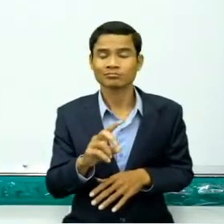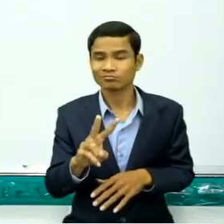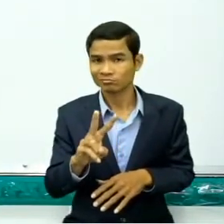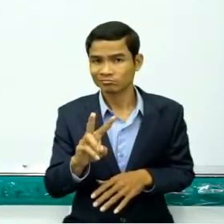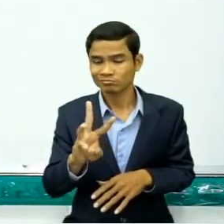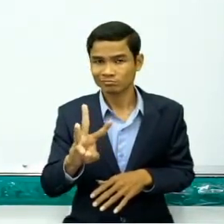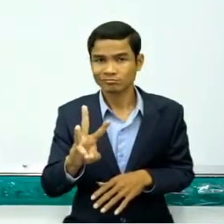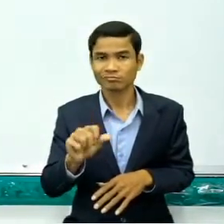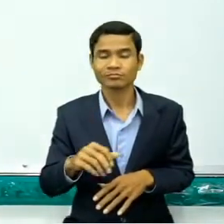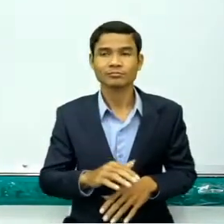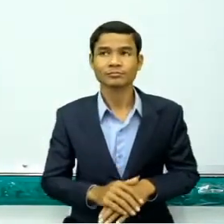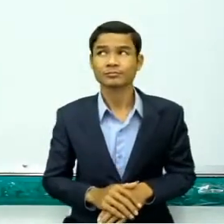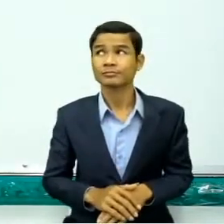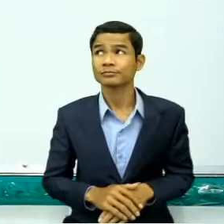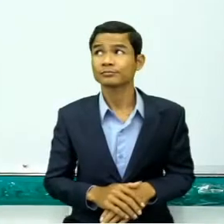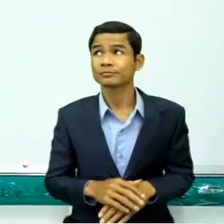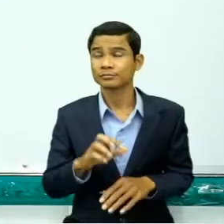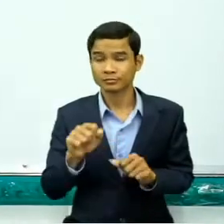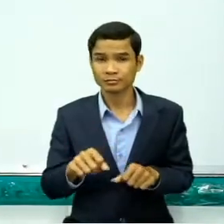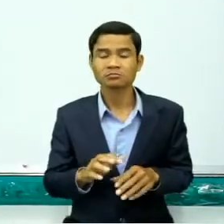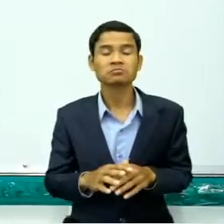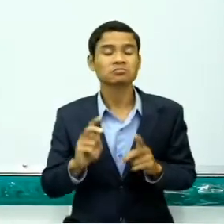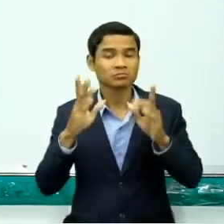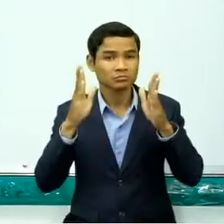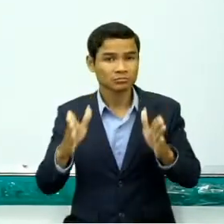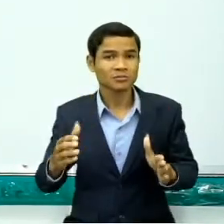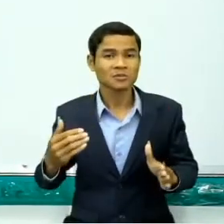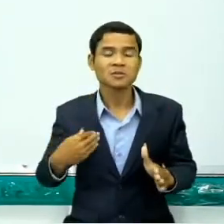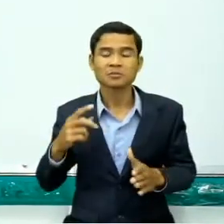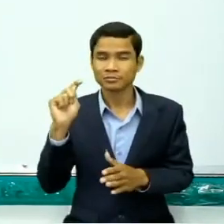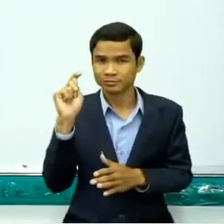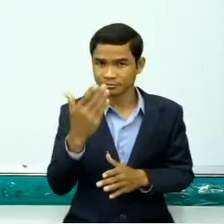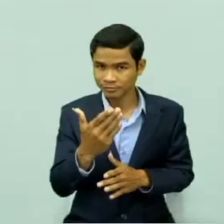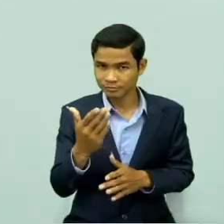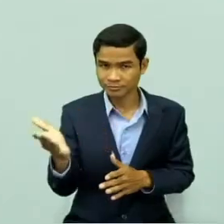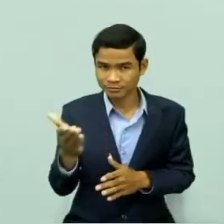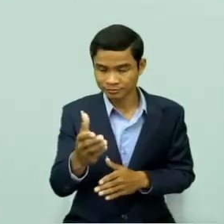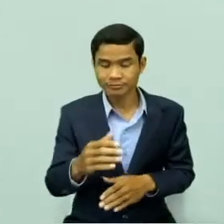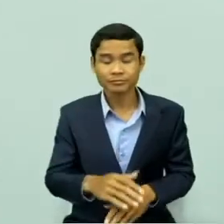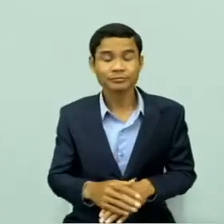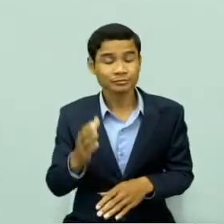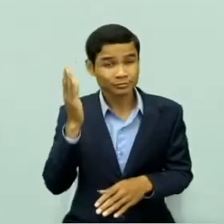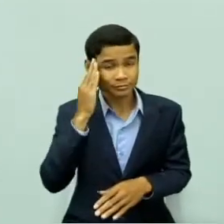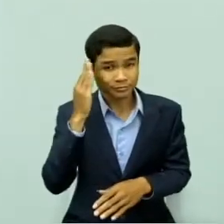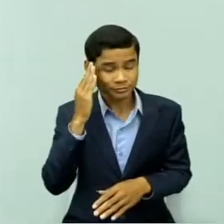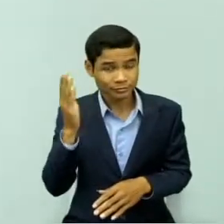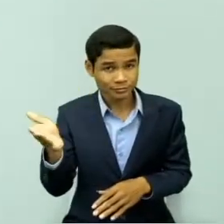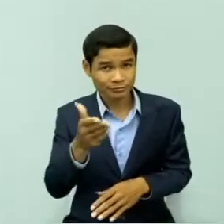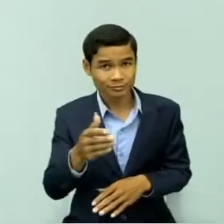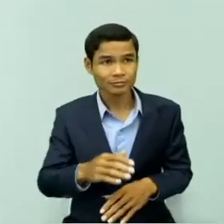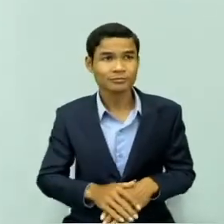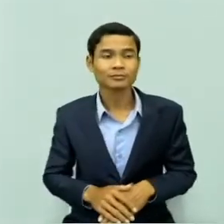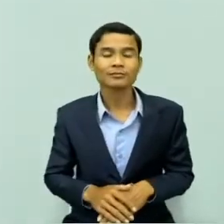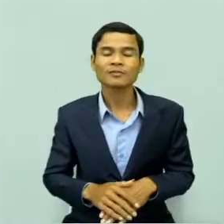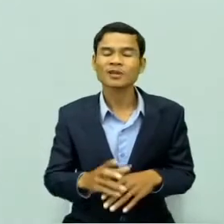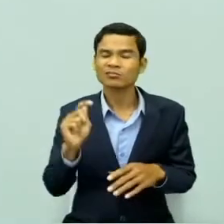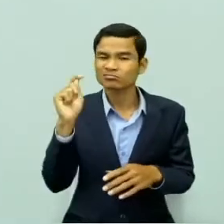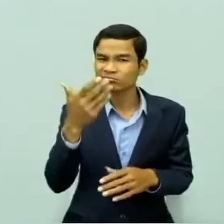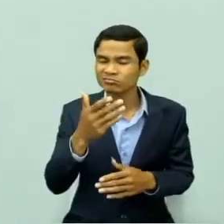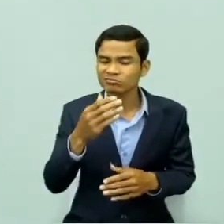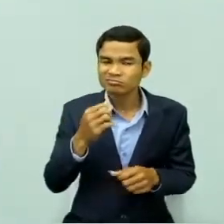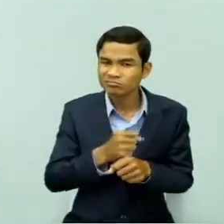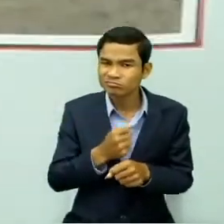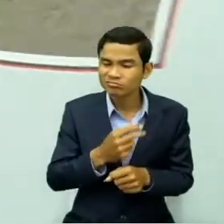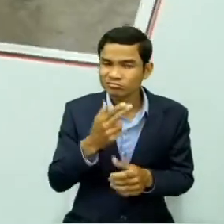muối. Tí bầy. Chà nè cổ mì nè rút phiếp tiệt hời ná. Con sủa lại con. Rút nâng cây cổ bông thơ